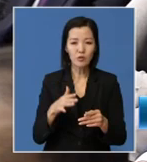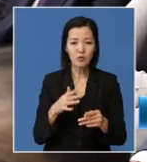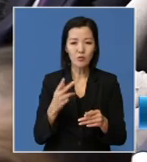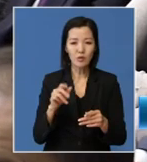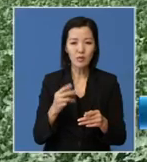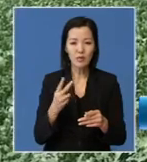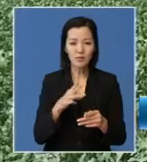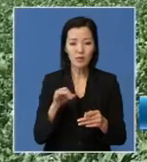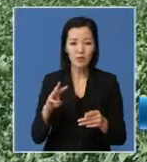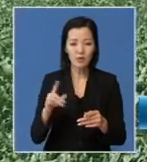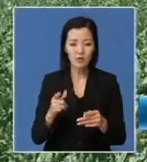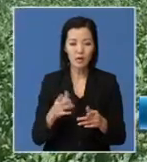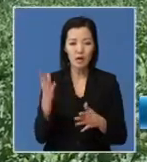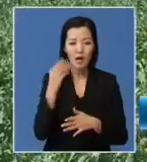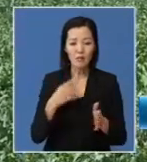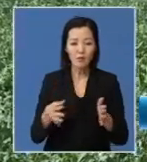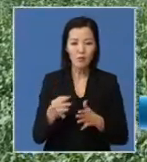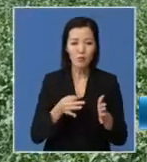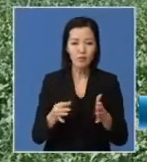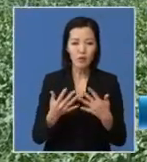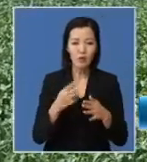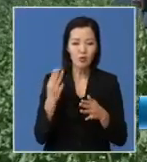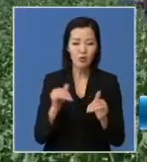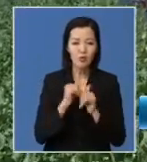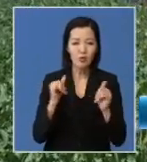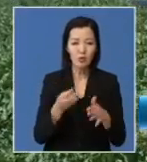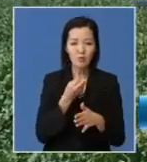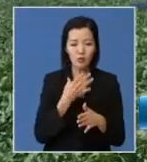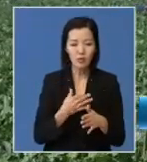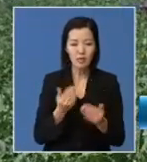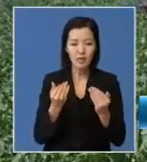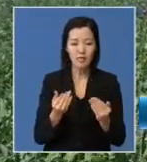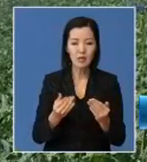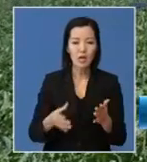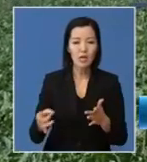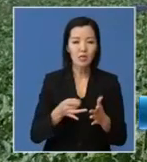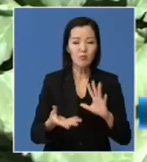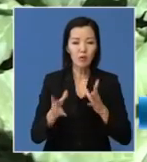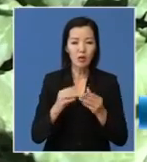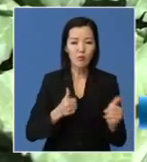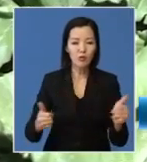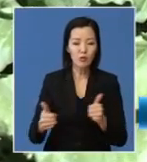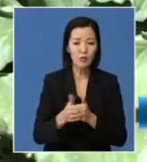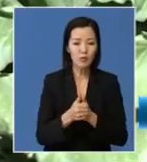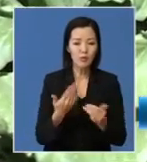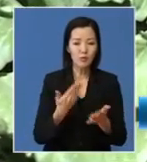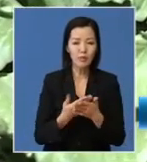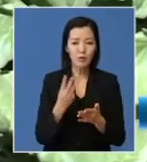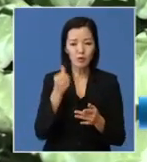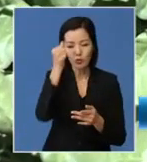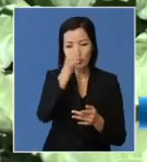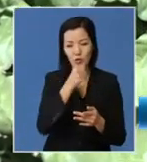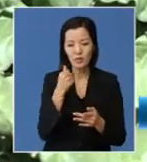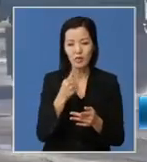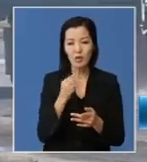теңге. Алматы облысында ауыл шаруашылығының дамуы қарқынды. Қазір облыс республика бойынша көш бастап тұр. Мәселен, соңғы 3 жыл